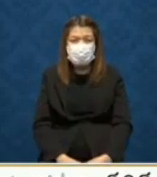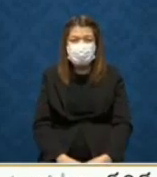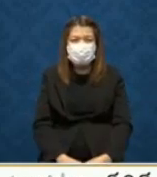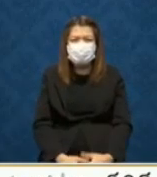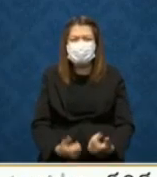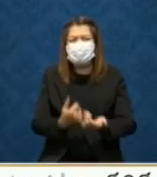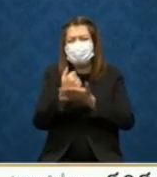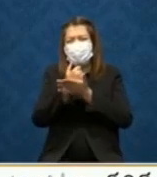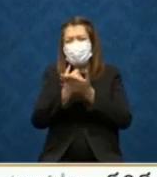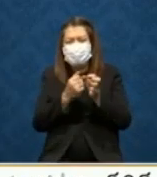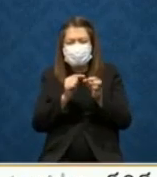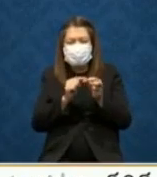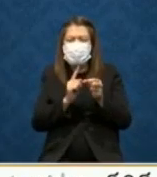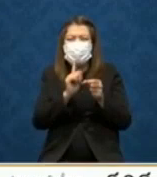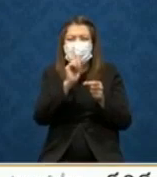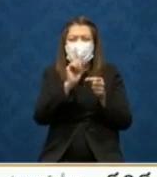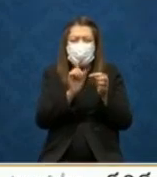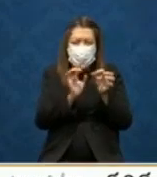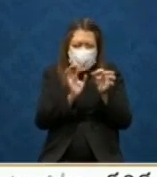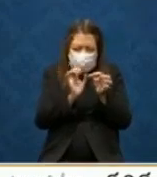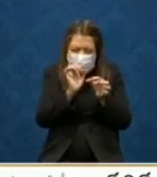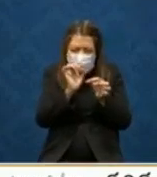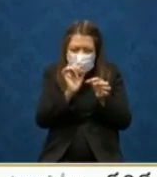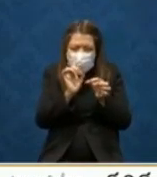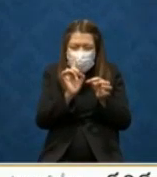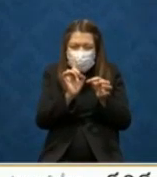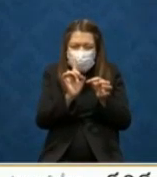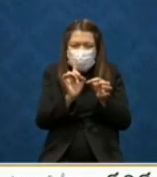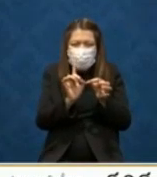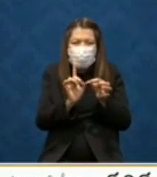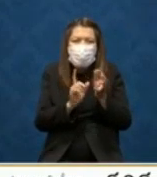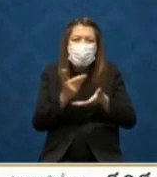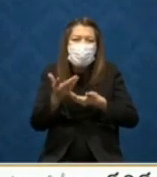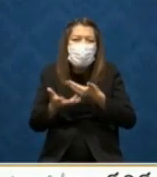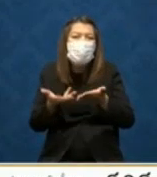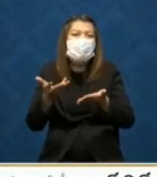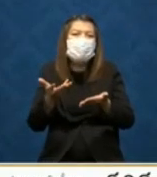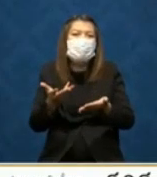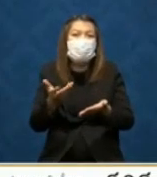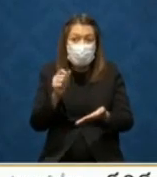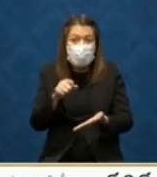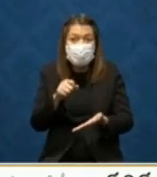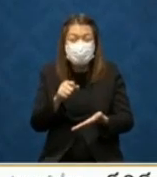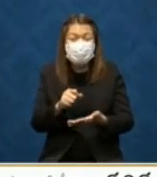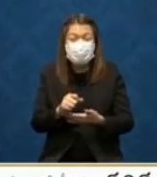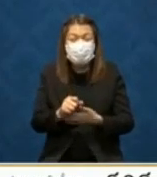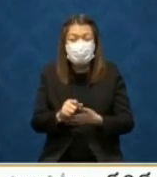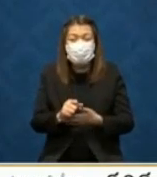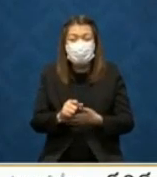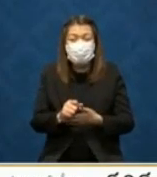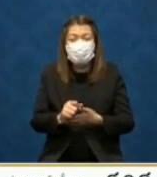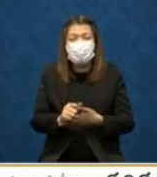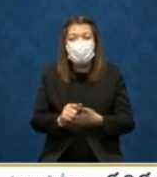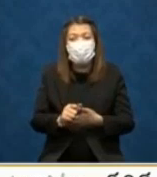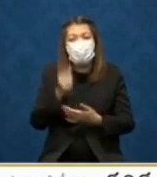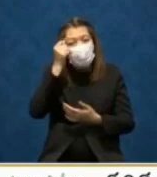ยาบ้าเม็ดเดียวเนี่ยต้องเป็นผู้ค้านี่ท่านท่านเชื่อผมเลยครับวันนี้วันเดียวคุก